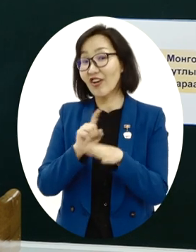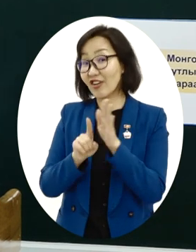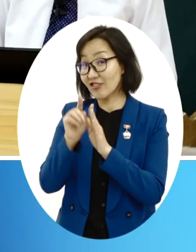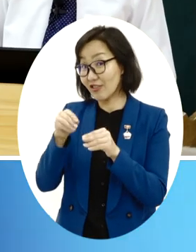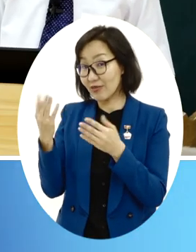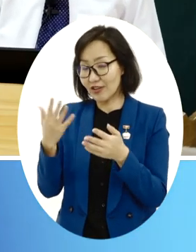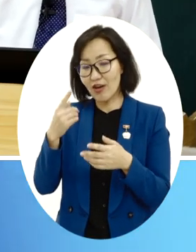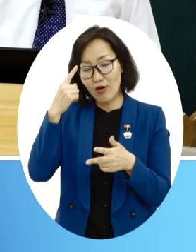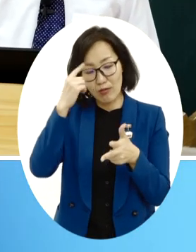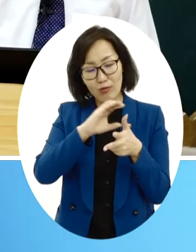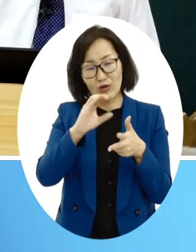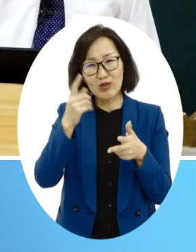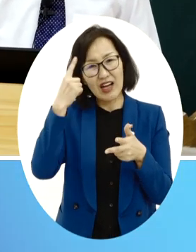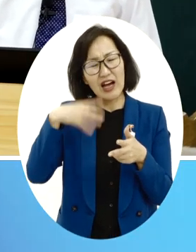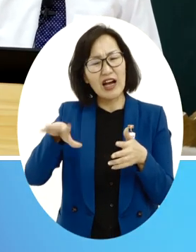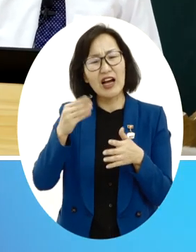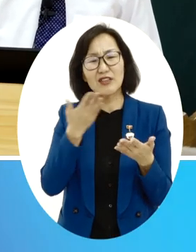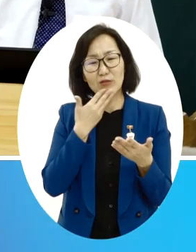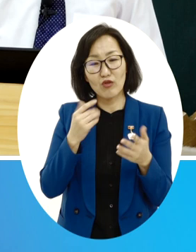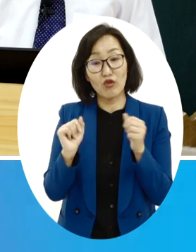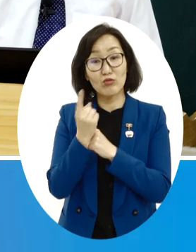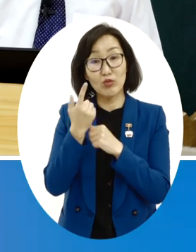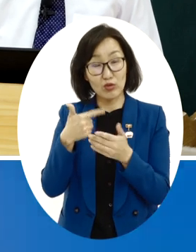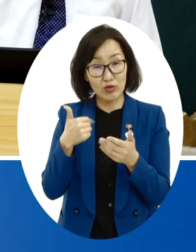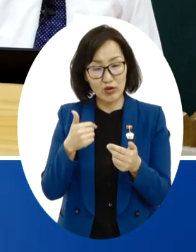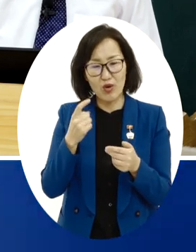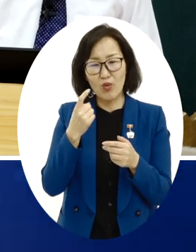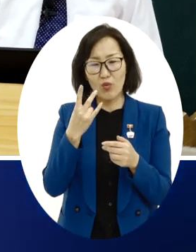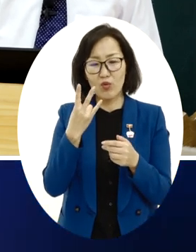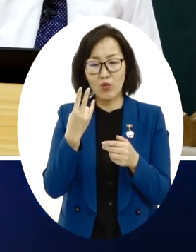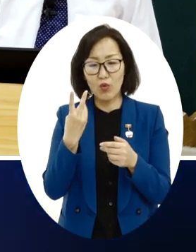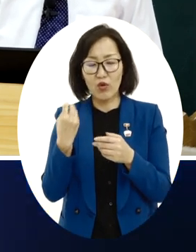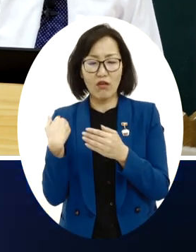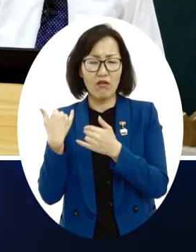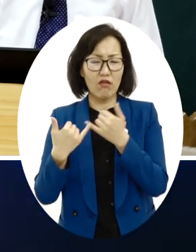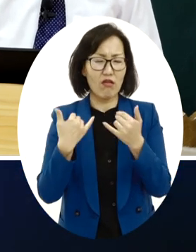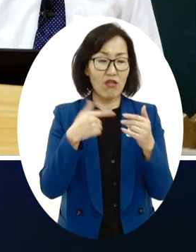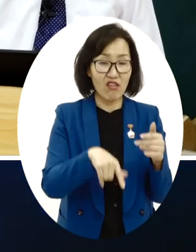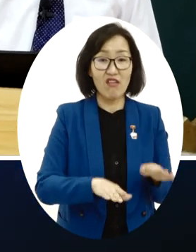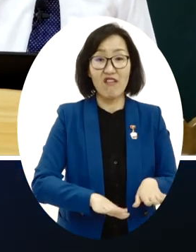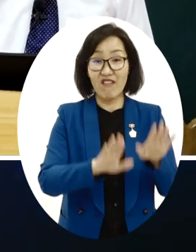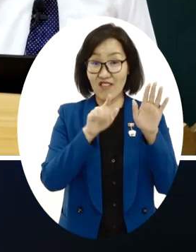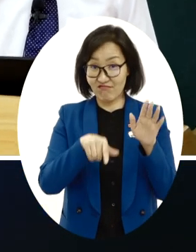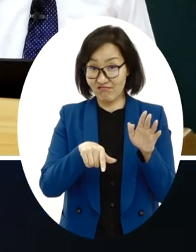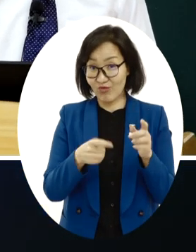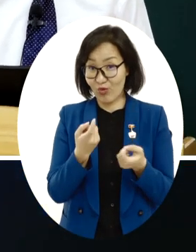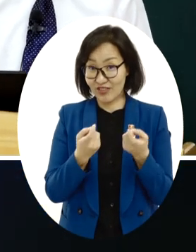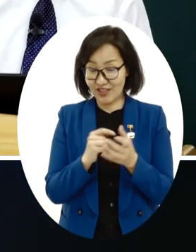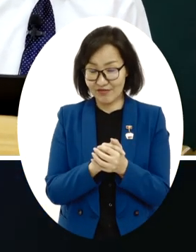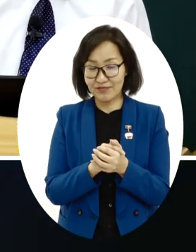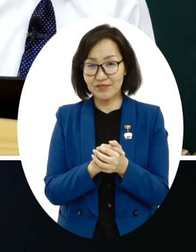хэсгийг уншицгаая. Монголчууд таанч явахгүй өрөөнд готл өмсдөг. Ээт Монгол хүний үеэс уламжлан одоогийн хэлбэр загвартаа